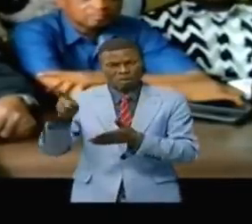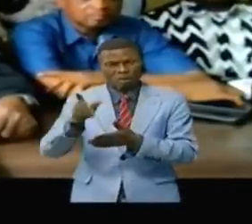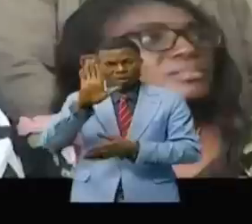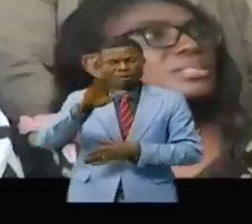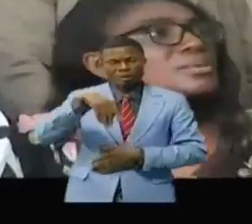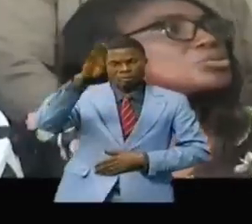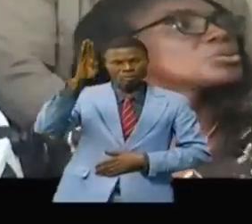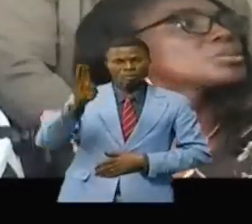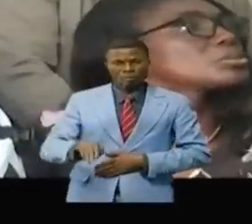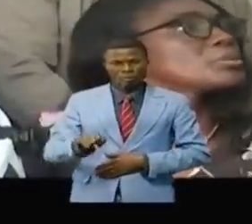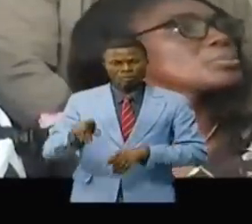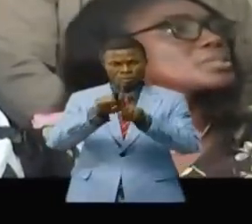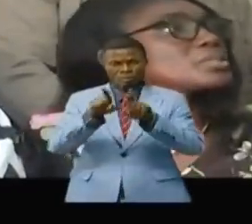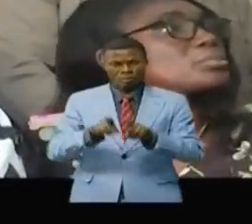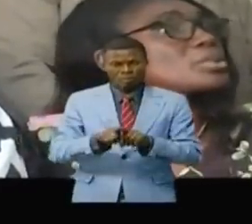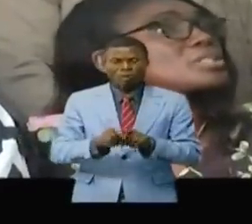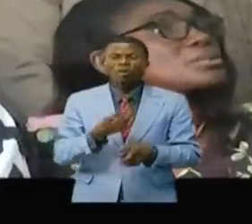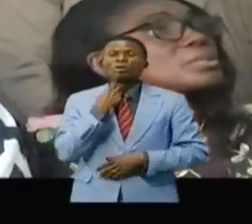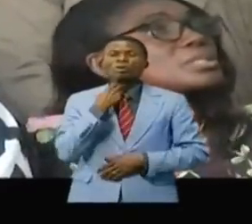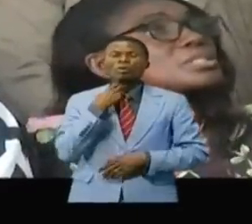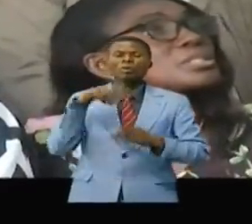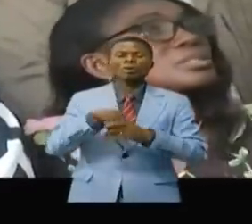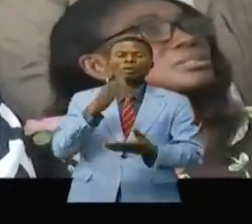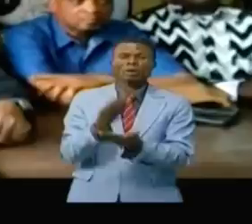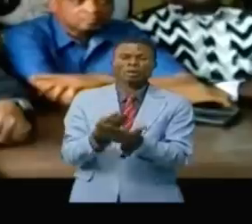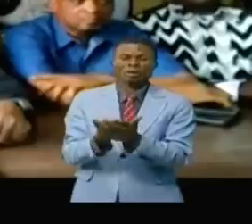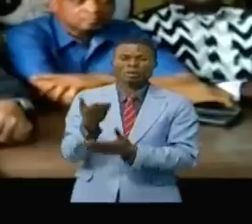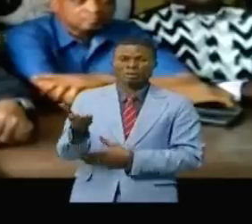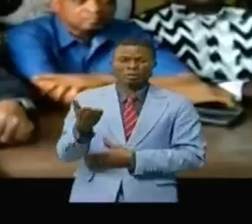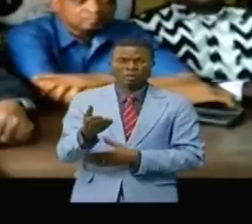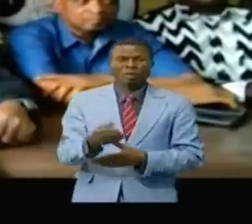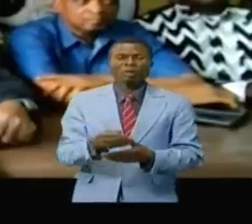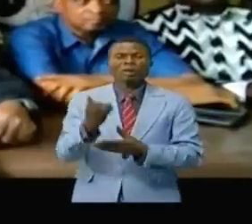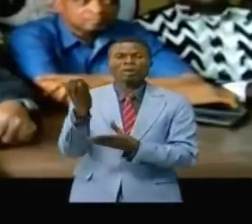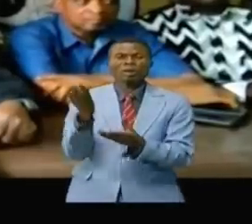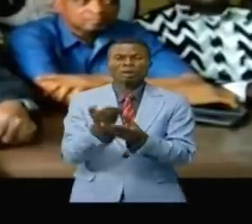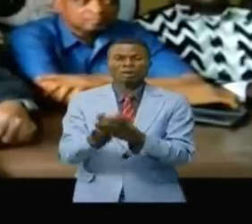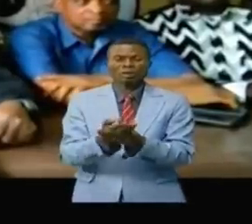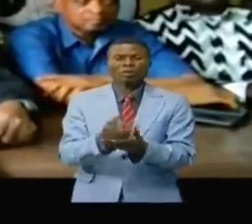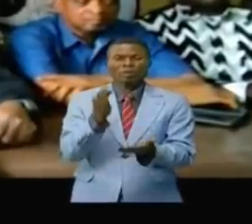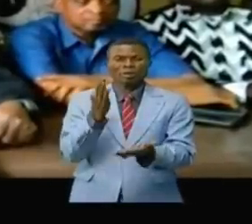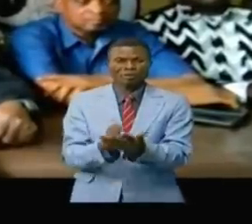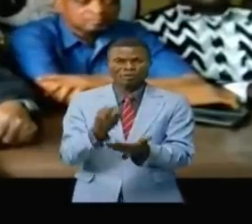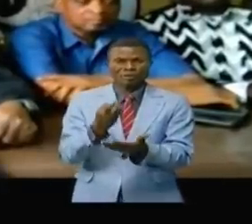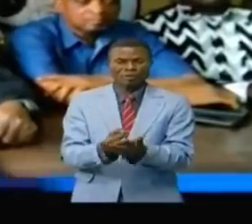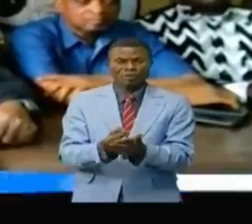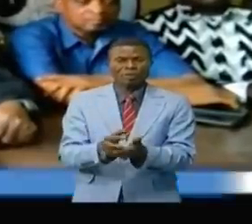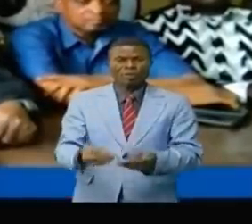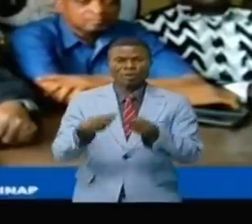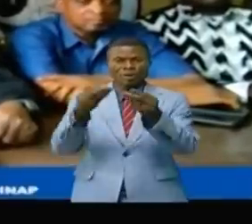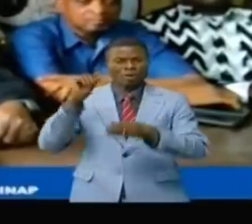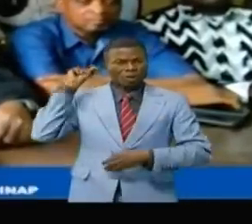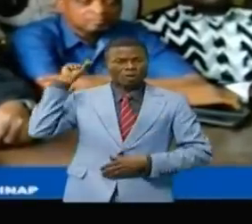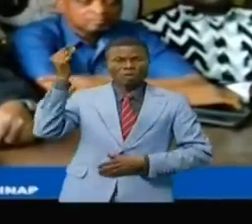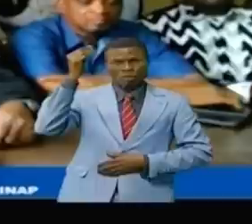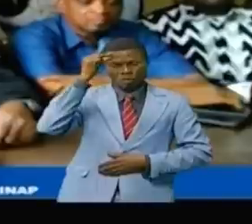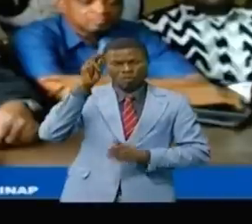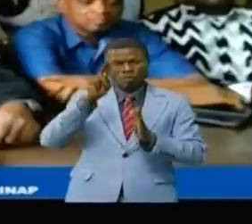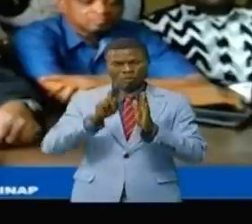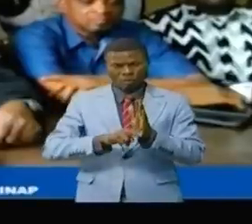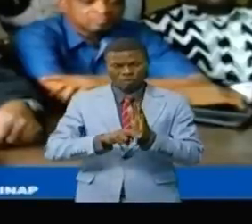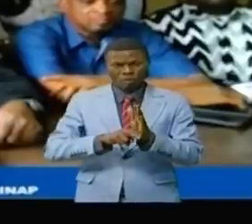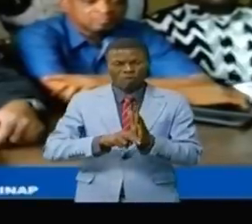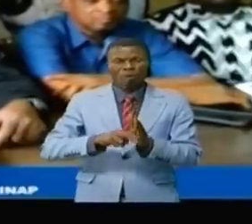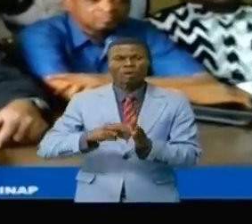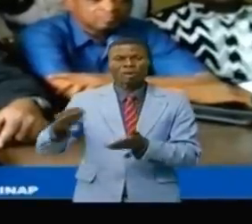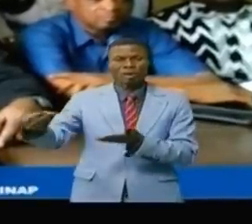5% légale et retenue même dans le budget. Les régies financières qui donnent au gouvernement les